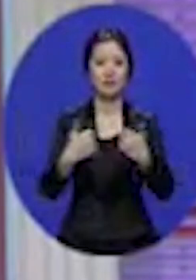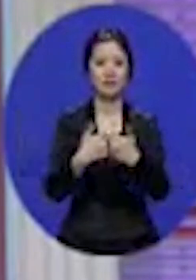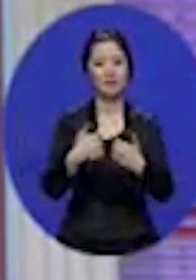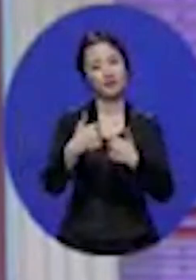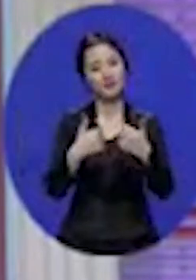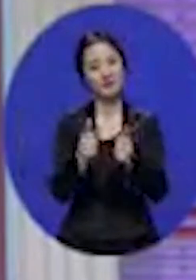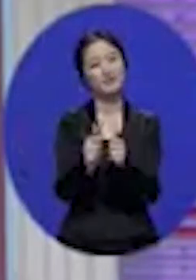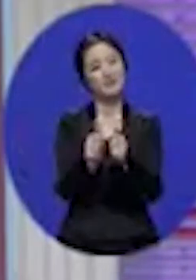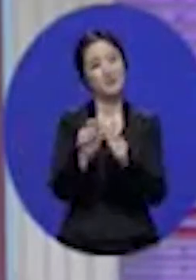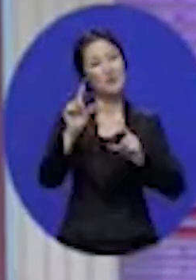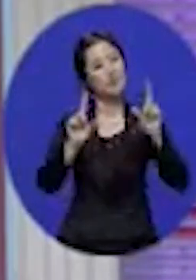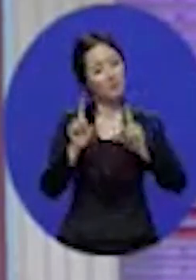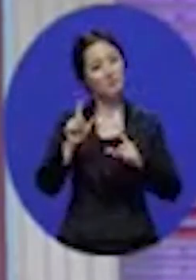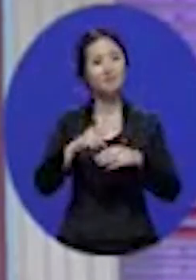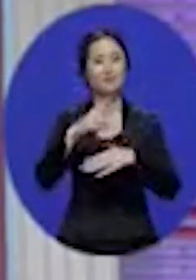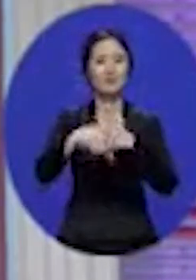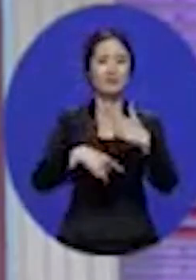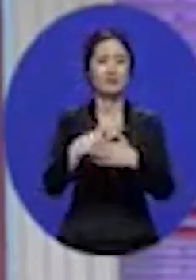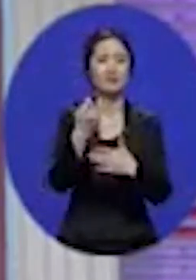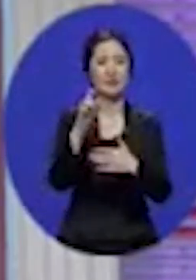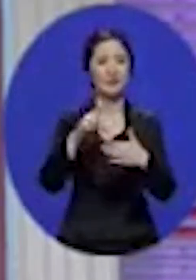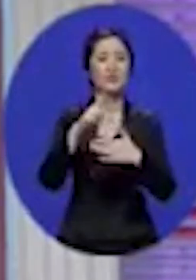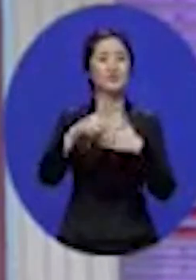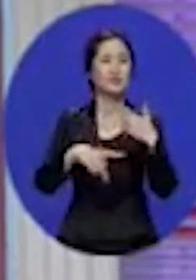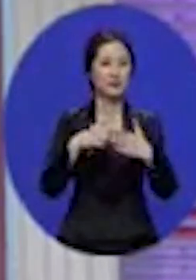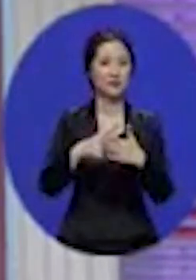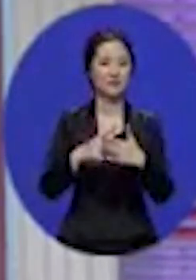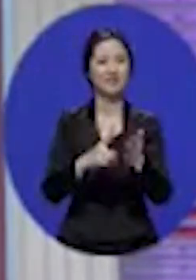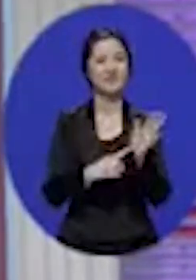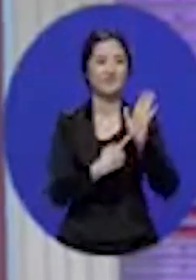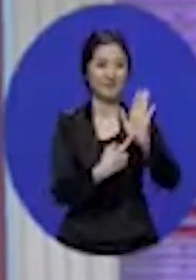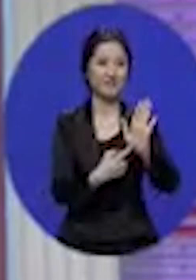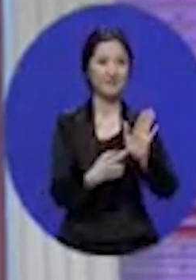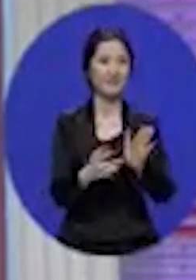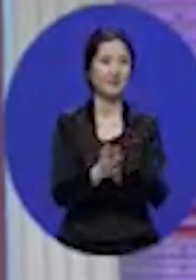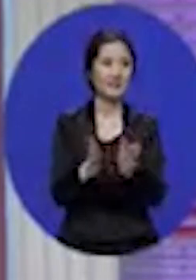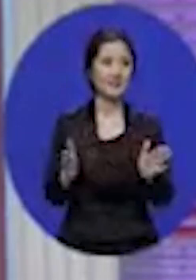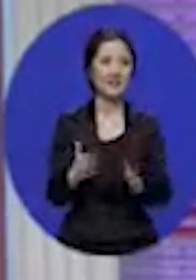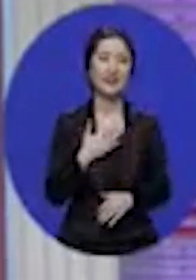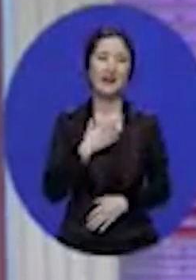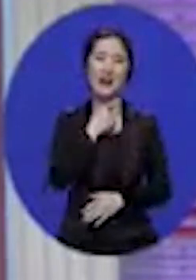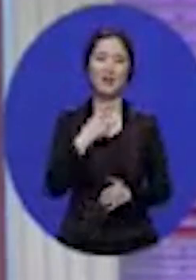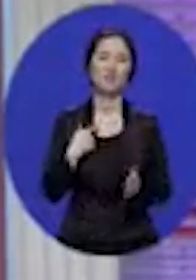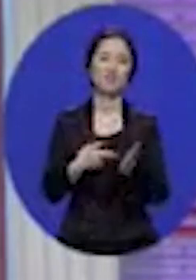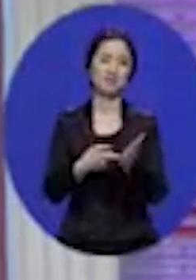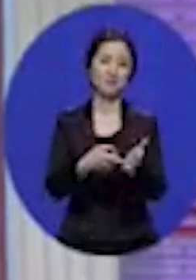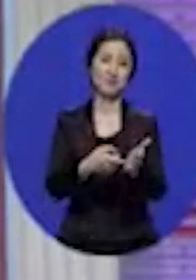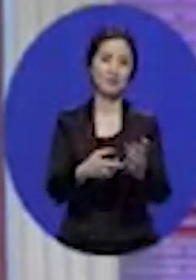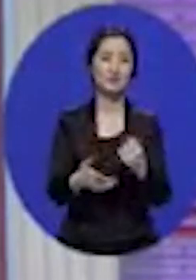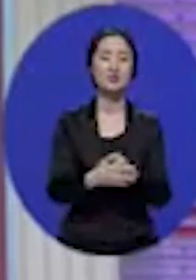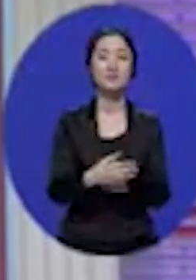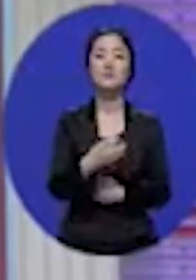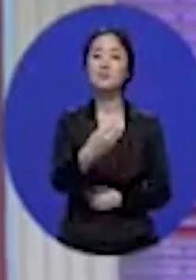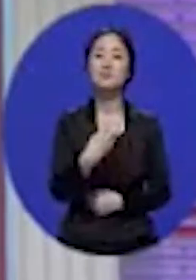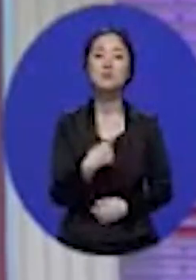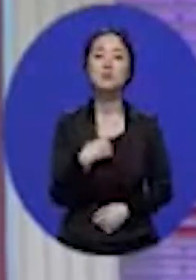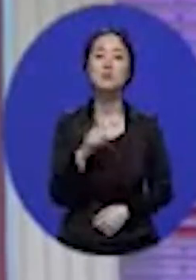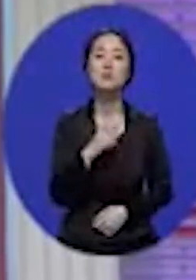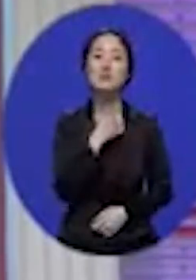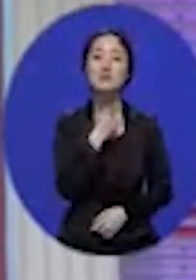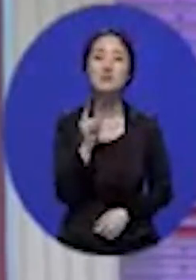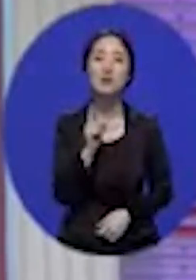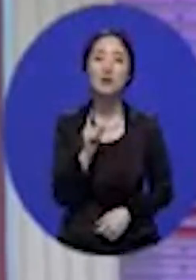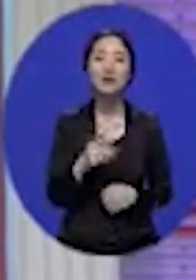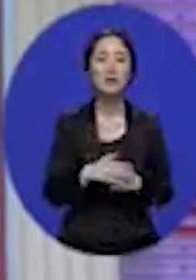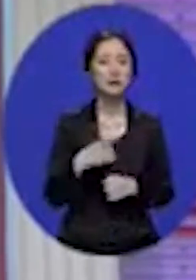됐어요. 그래서 제가 누굽니까? 왜 안 하겠어요? 당연히. 저도 할게요. 그래서 이제 PD가 뭐 하겠냐? 생각해보니까 좀